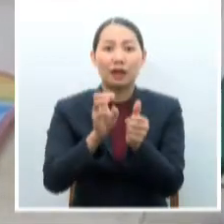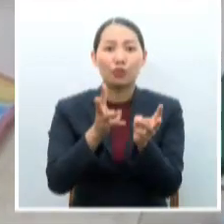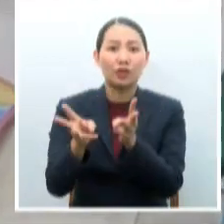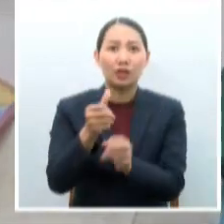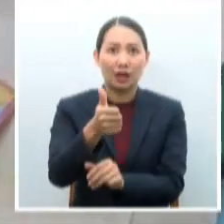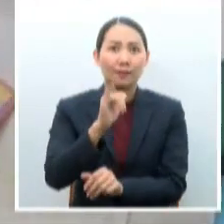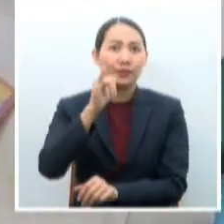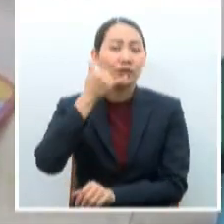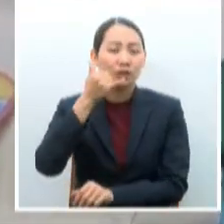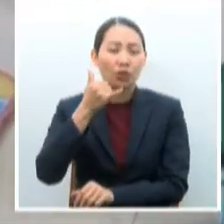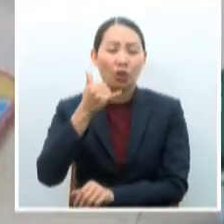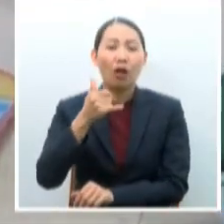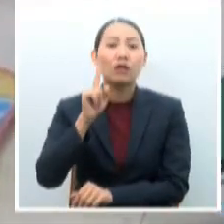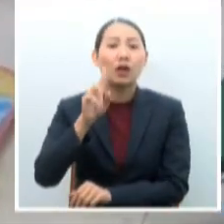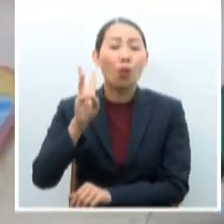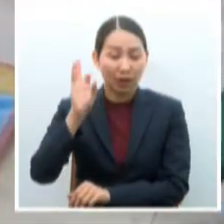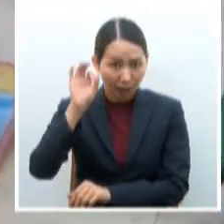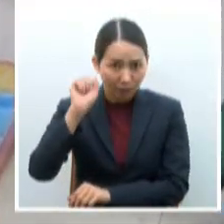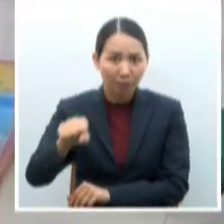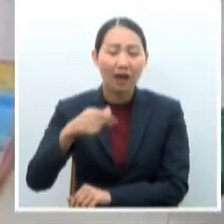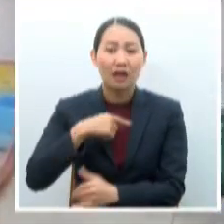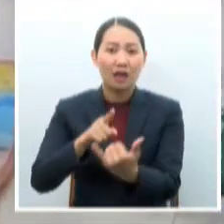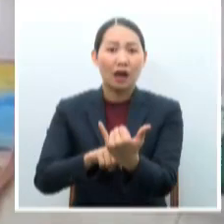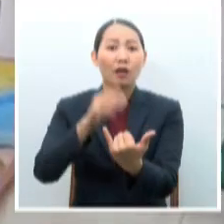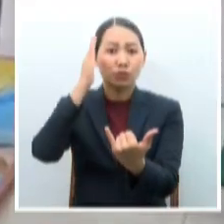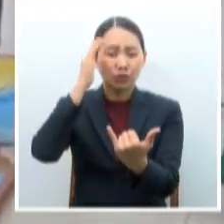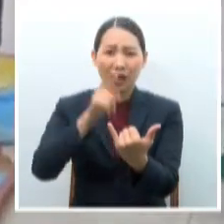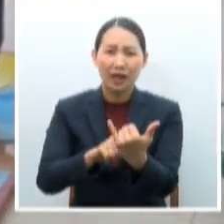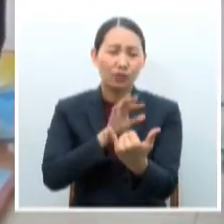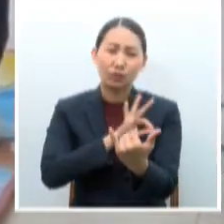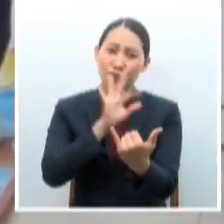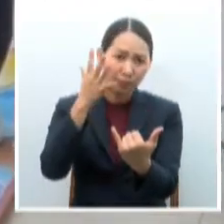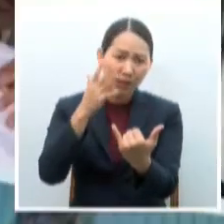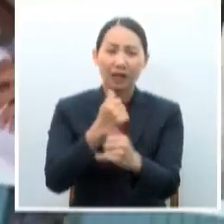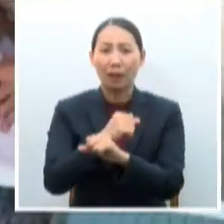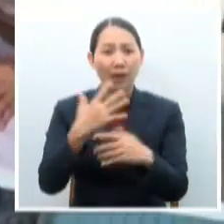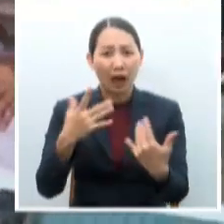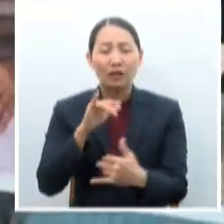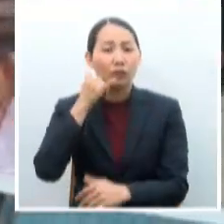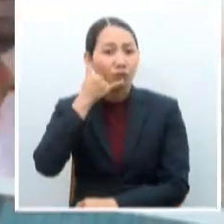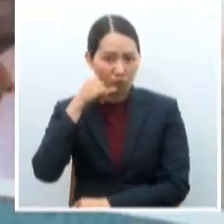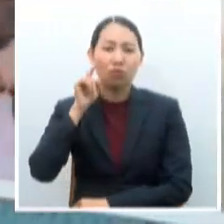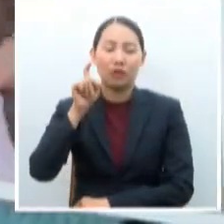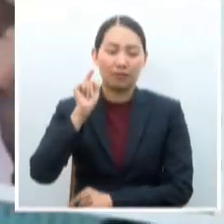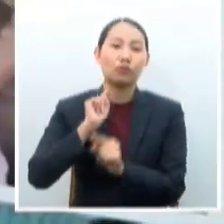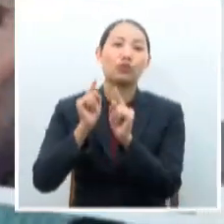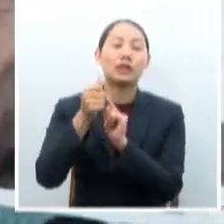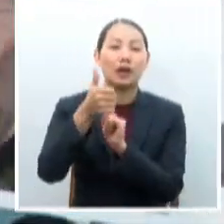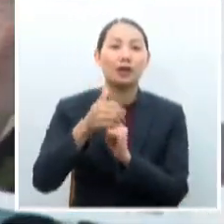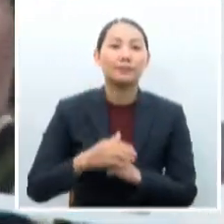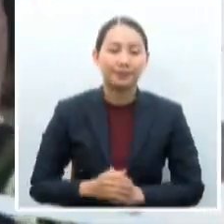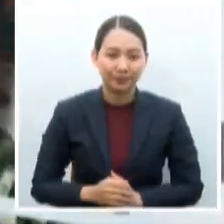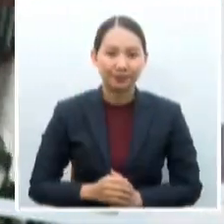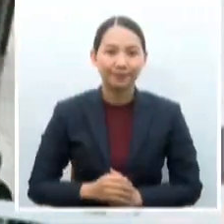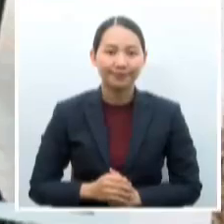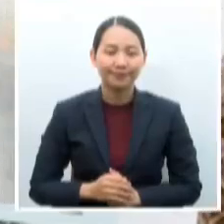ะเพราะผู้ป่วยแพทย์ชายอะค่ะนอนเรียกไม่รู้สึกตัวเลยอะค่ะไม่รู้จะทำยังไงดีอะคะเนี่ย สำนักงานเขตพื้นที่การศึกษาประถม